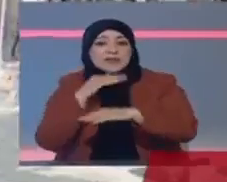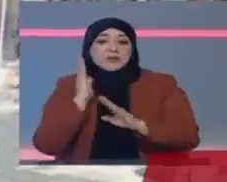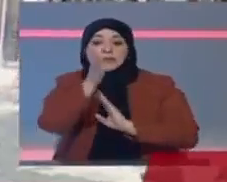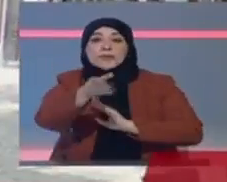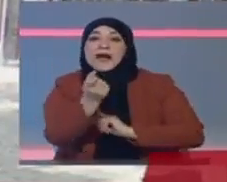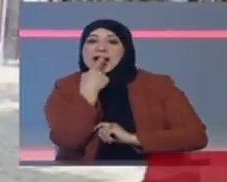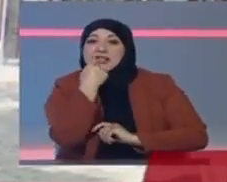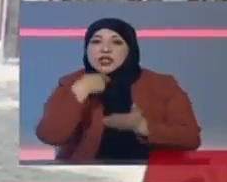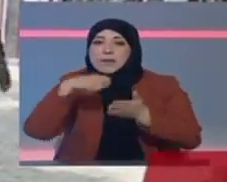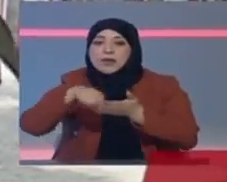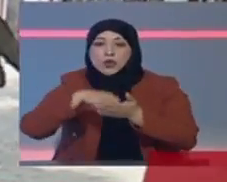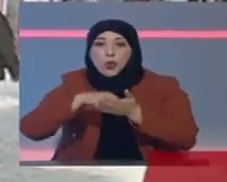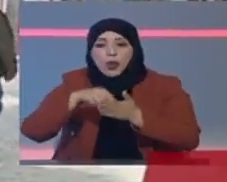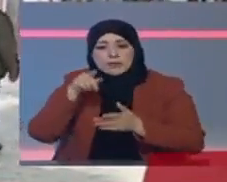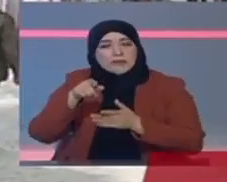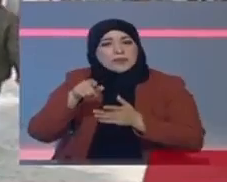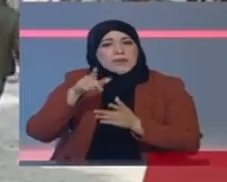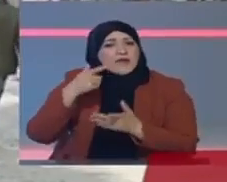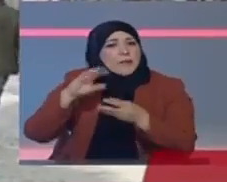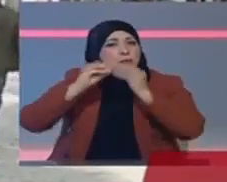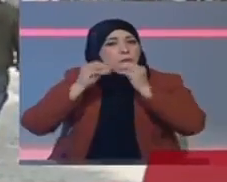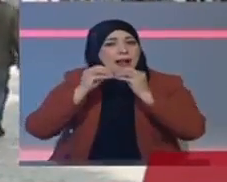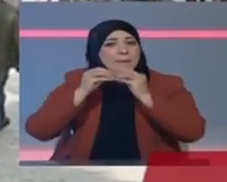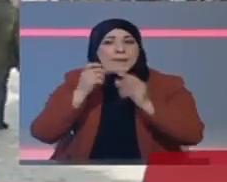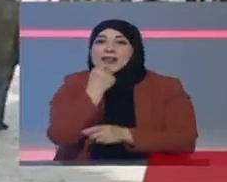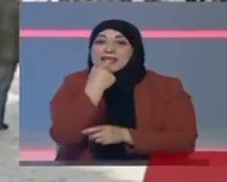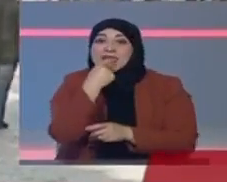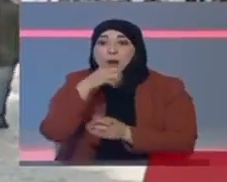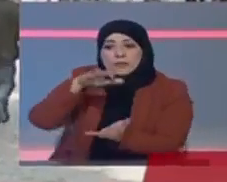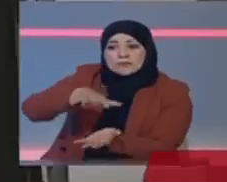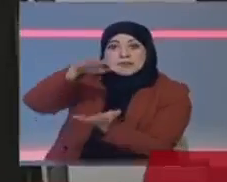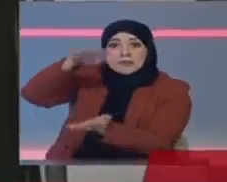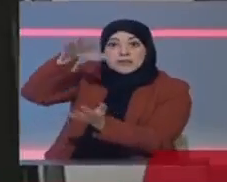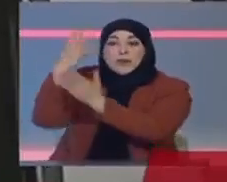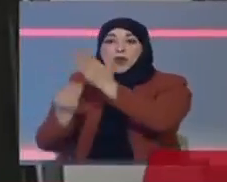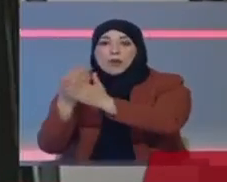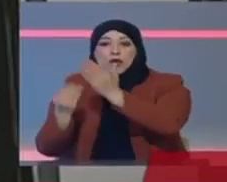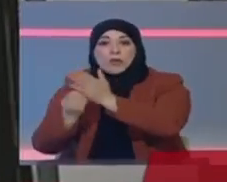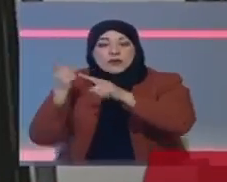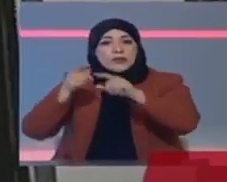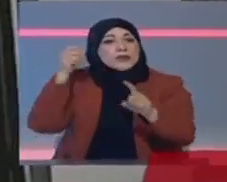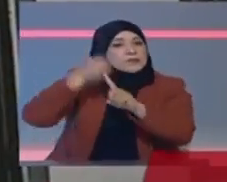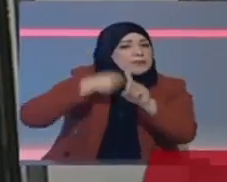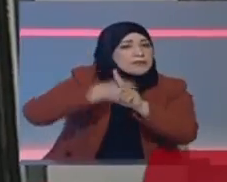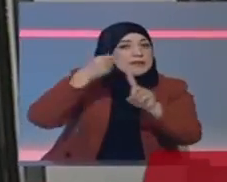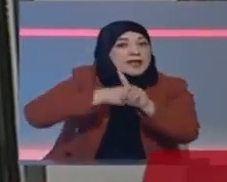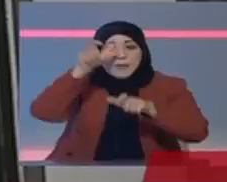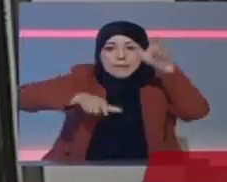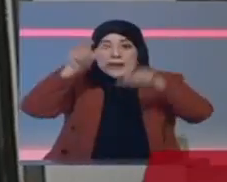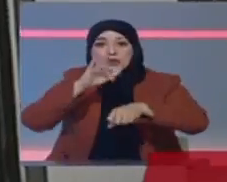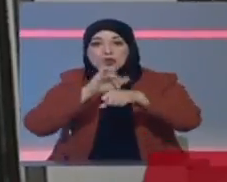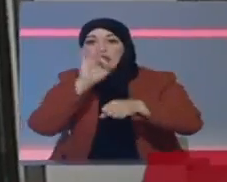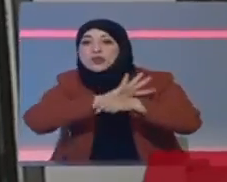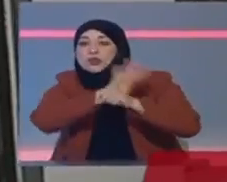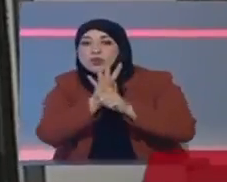الصيدليات ما ادى الى حصول اضطراب على مستوى المخزون وكذلك تاثير على بعض المرضى من هم الذين